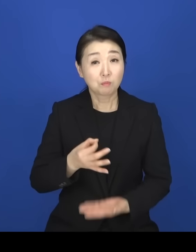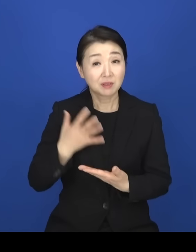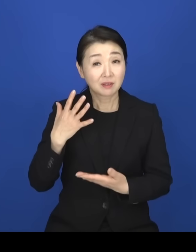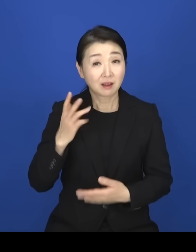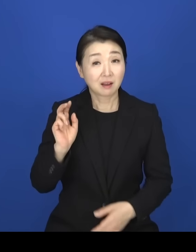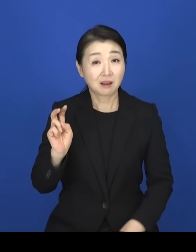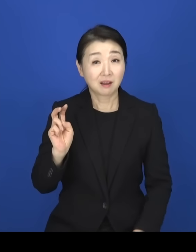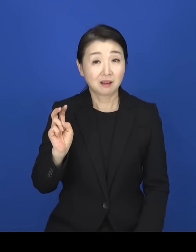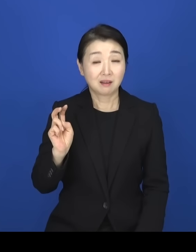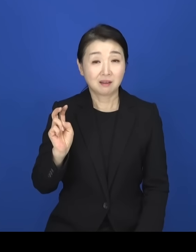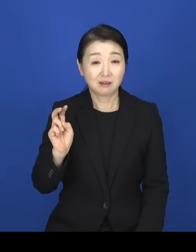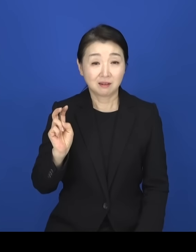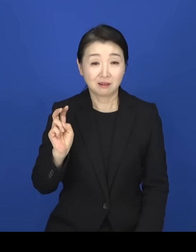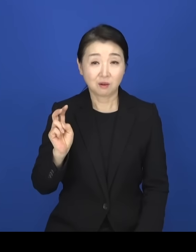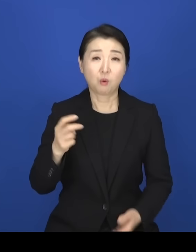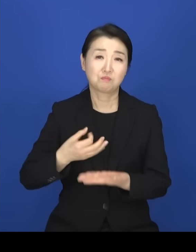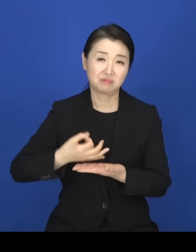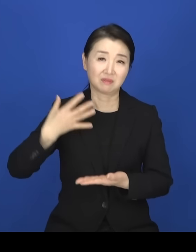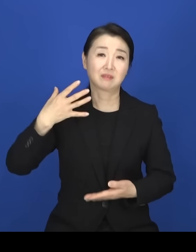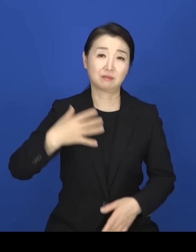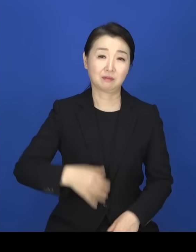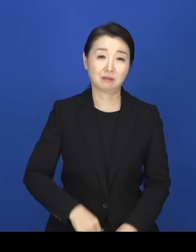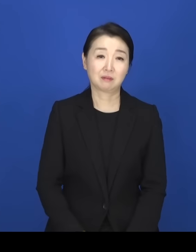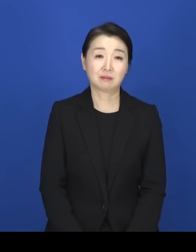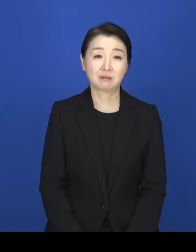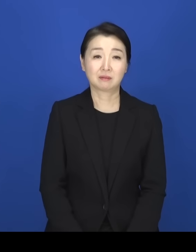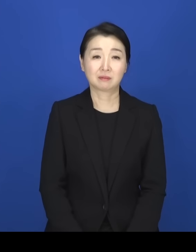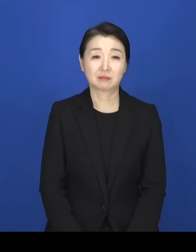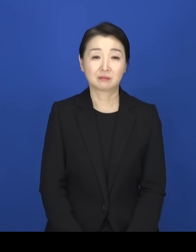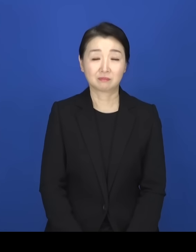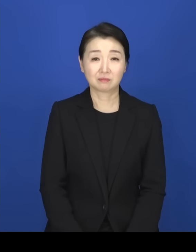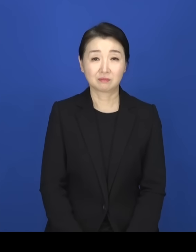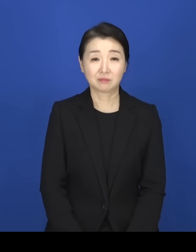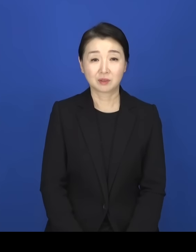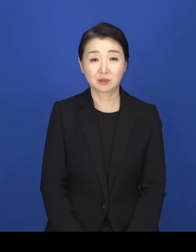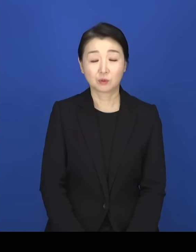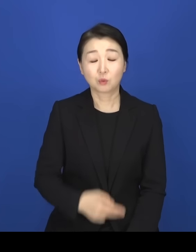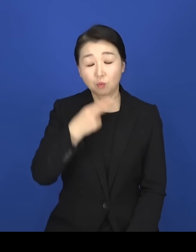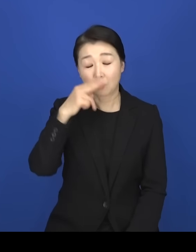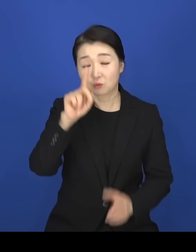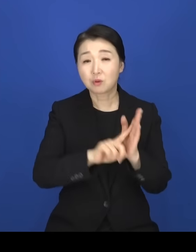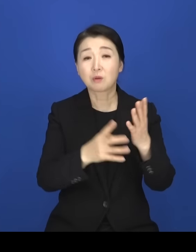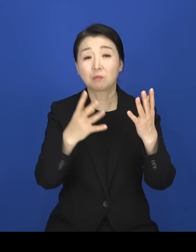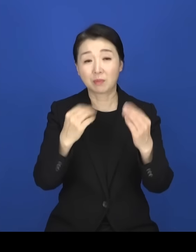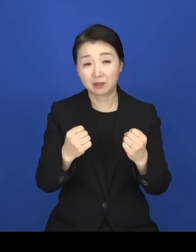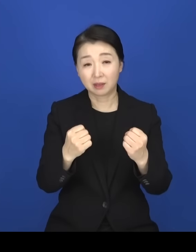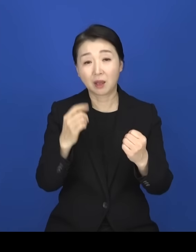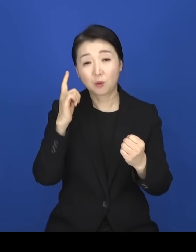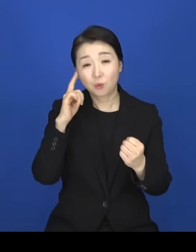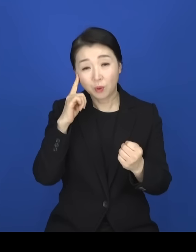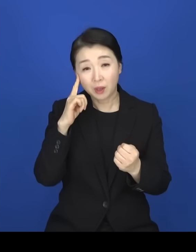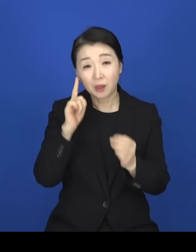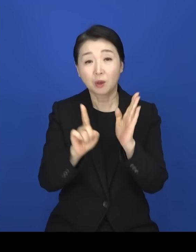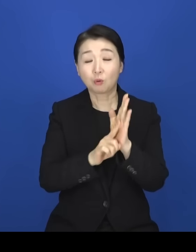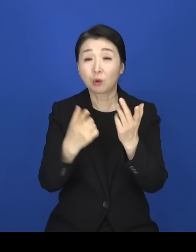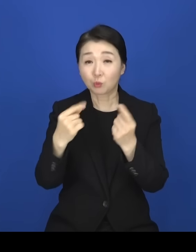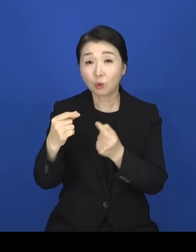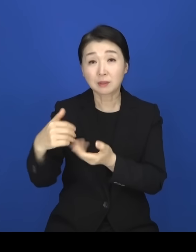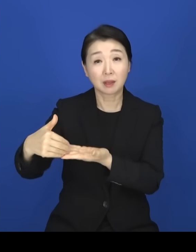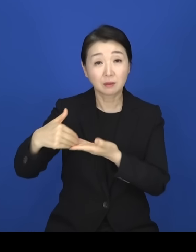아니에요. 되게 셌어요. 그지 많이 수강권 줘요. 많이 줘요. 네. 수강권 원래 많이 줘요. 왜냐면 이거 같은 걸 같이 들어왔었거든요.